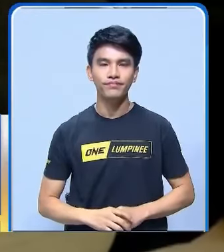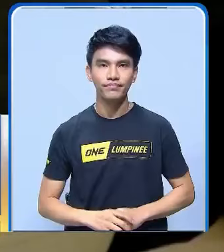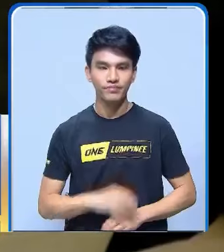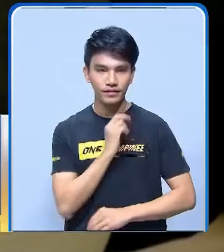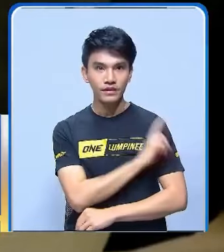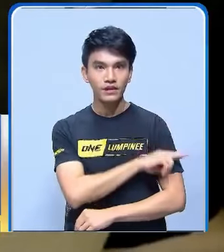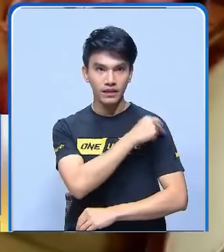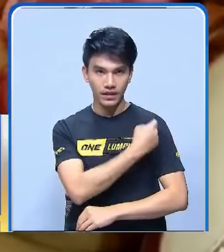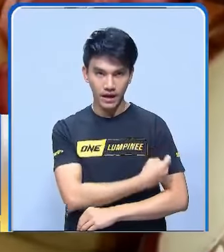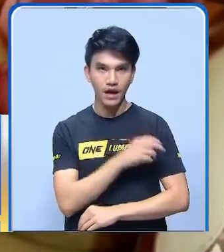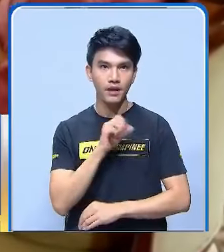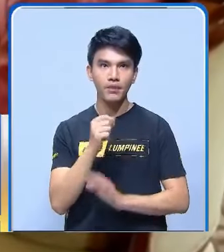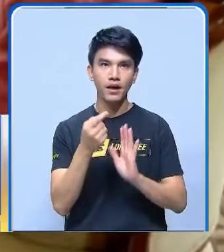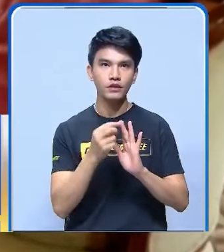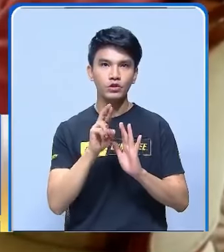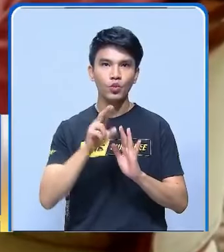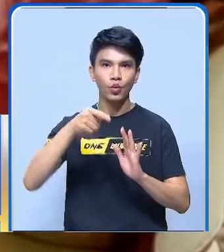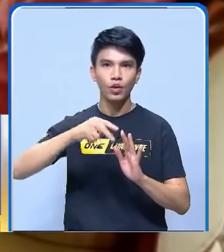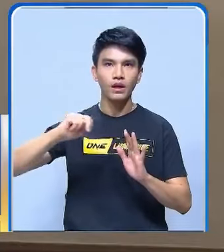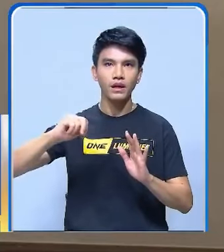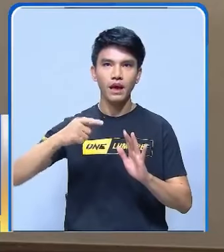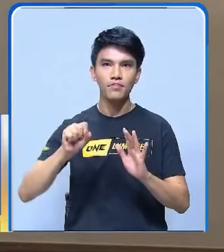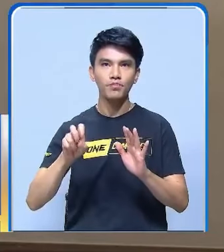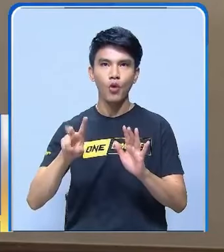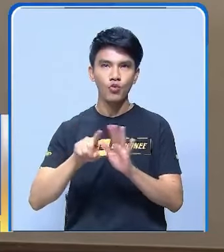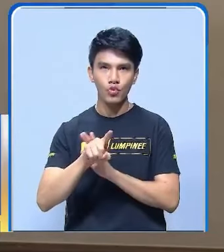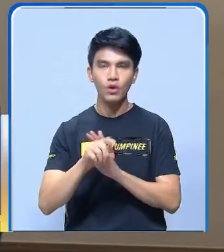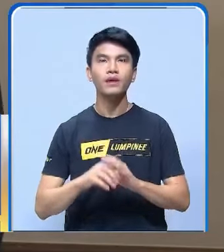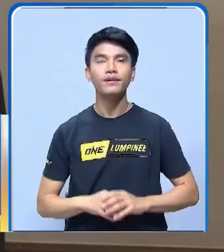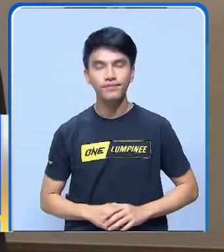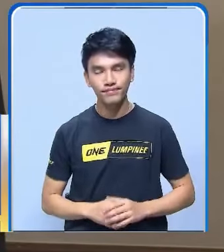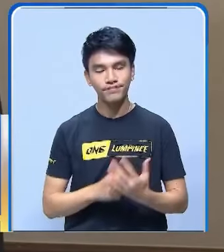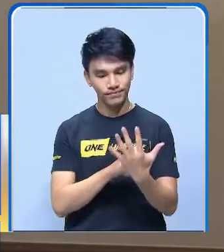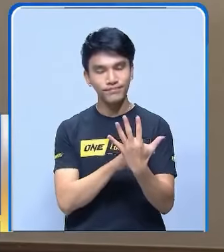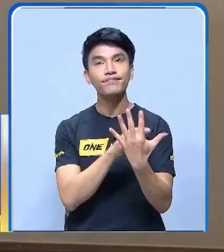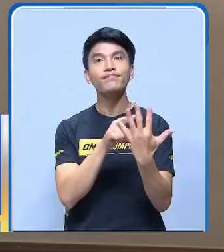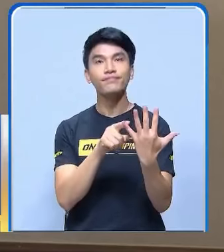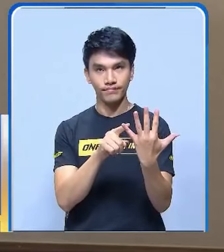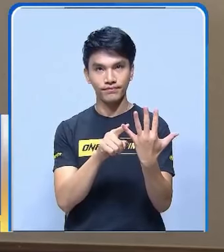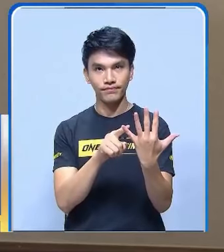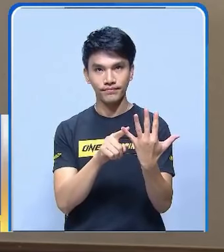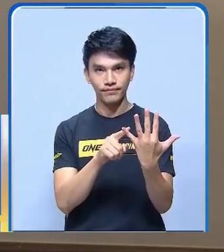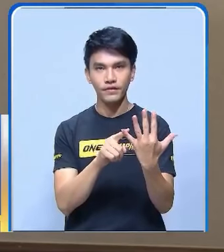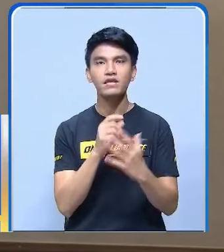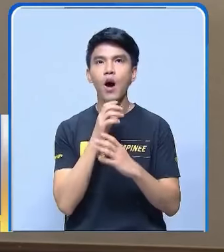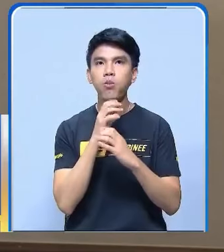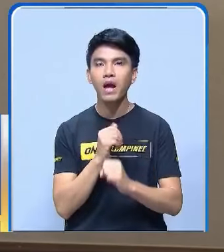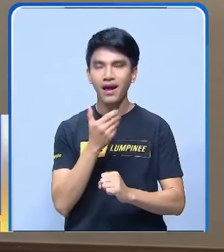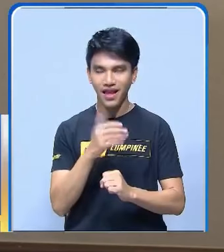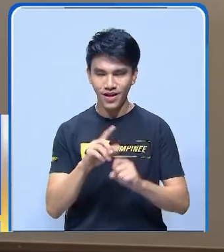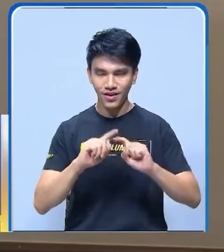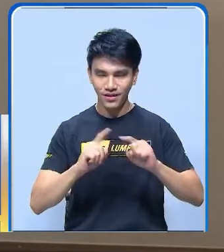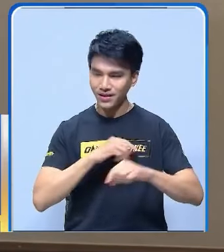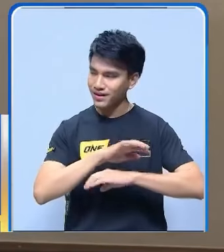พงษ์สืบวงลีรองประธานคณะที่ปรึกษาค่ะก็ระบุว่าแม้ที่ปรึกษาทั้ง5คนจะเป็นคนวัยเก่าก็จริงแต่ว่าทุกคนต่